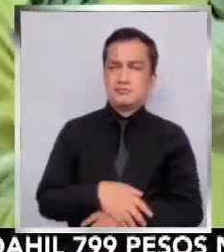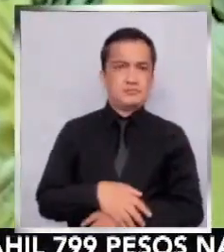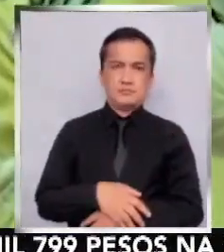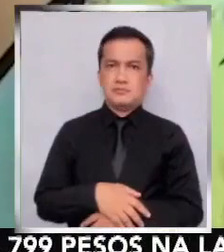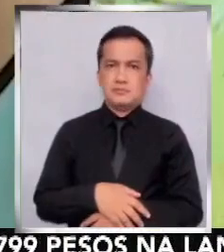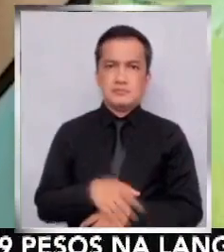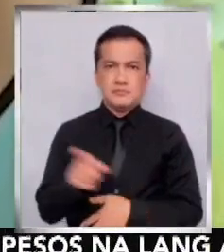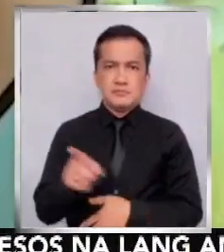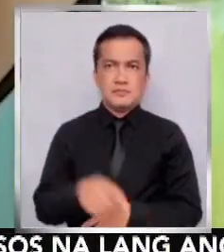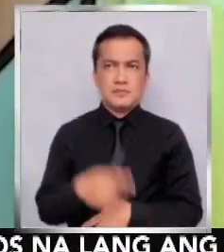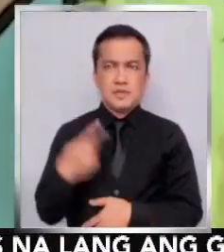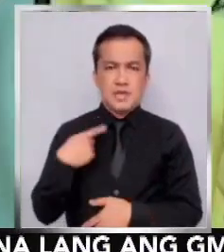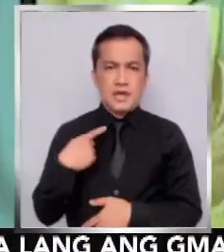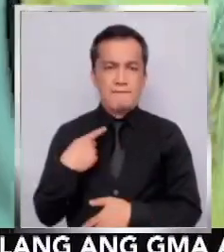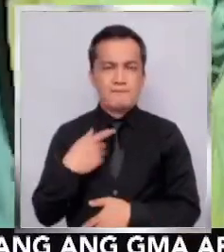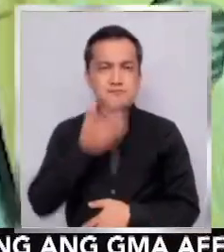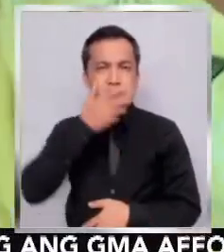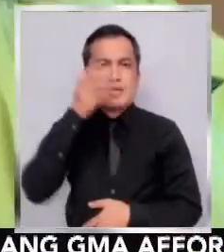Walang iyak ko!